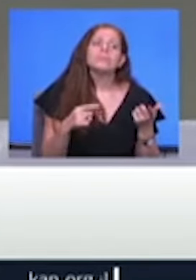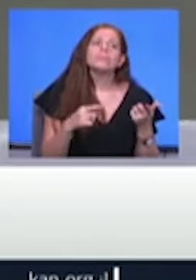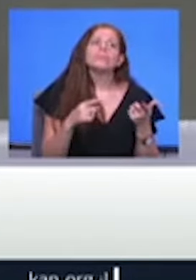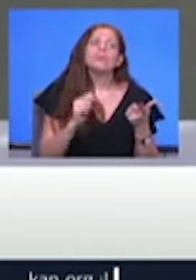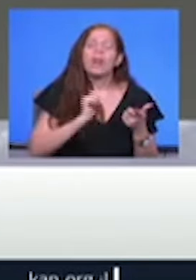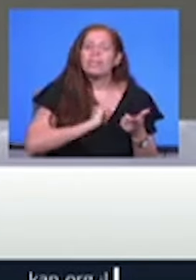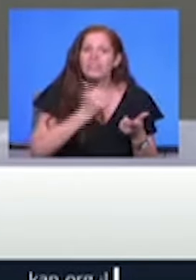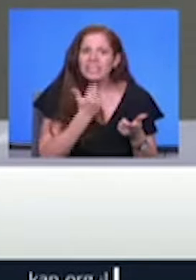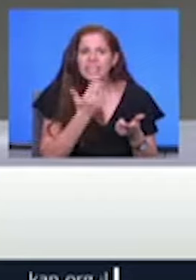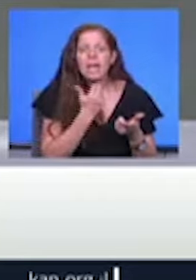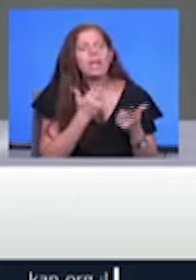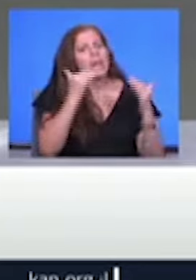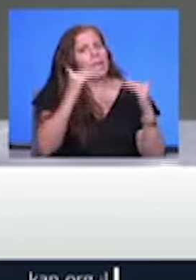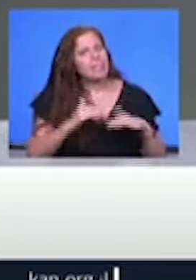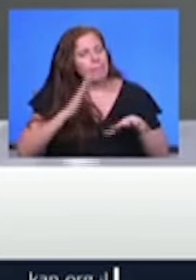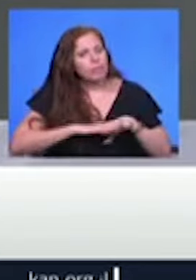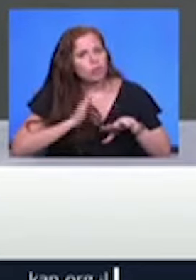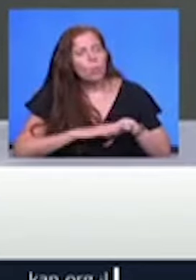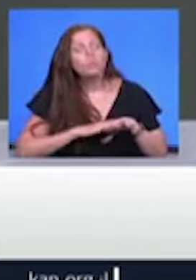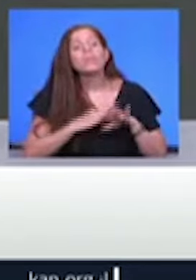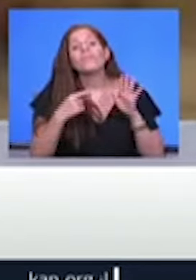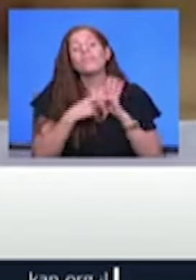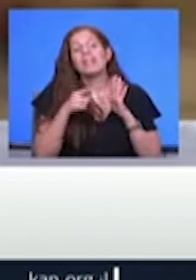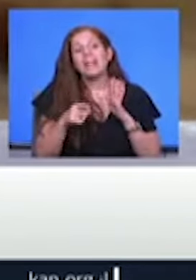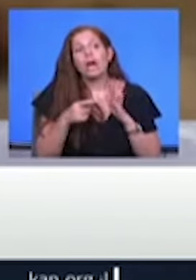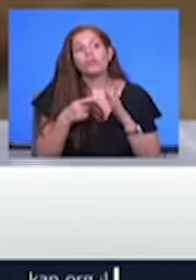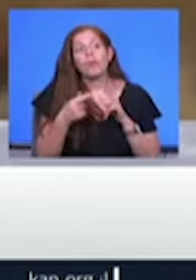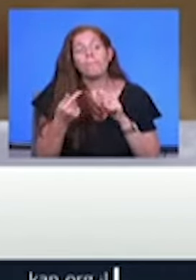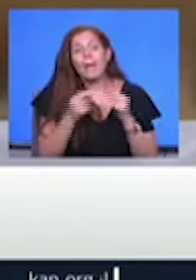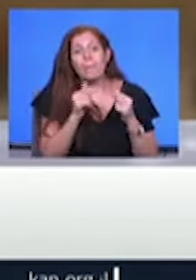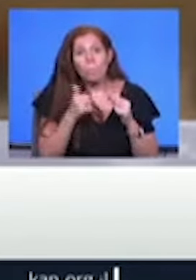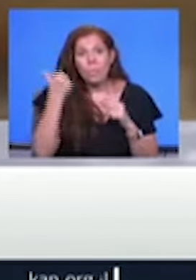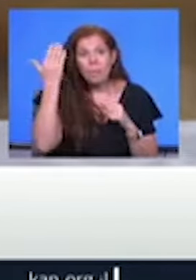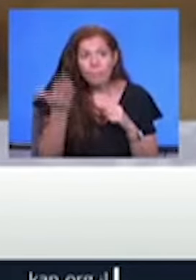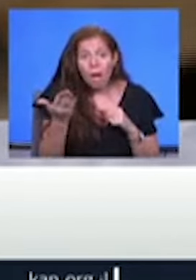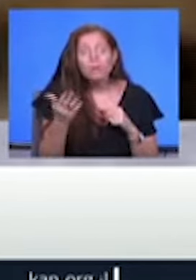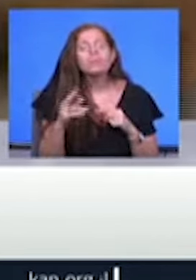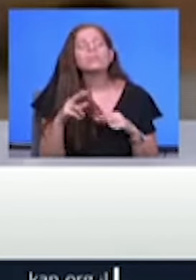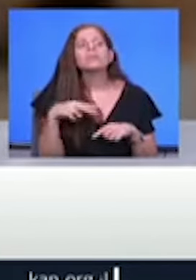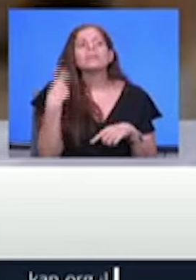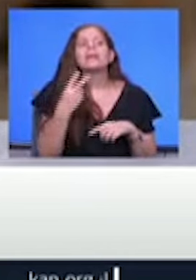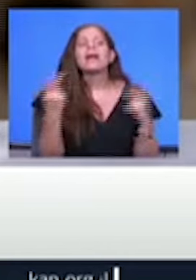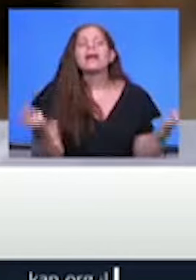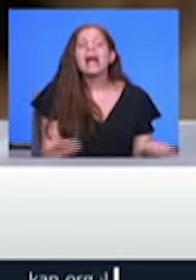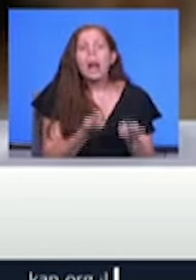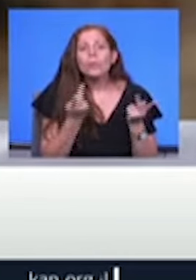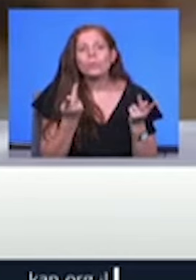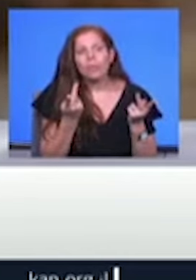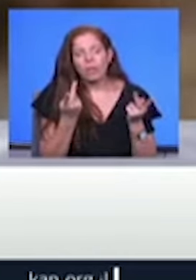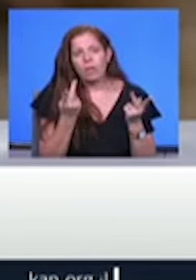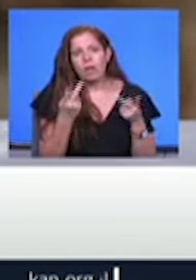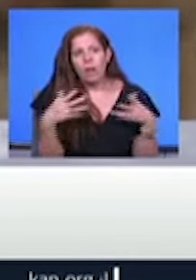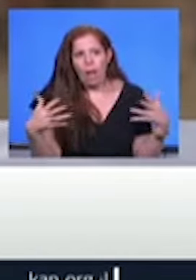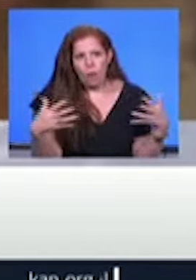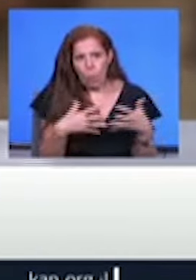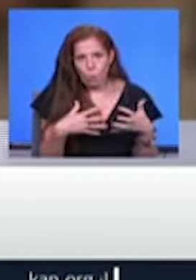הישראלי, לירידה בכשירות, ולכך שבעימות הבא יהיה קל יותר לכוחות